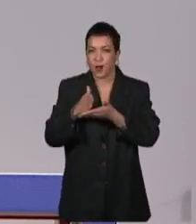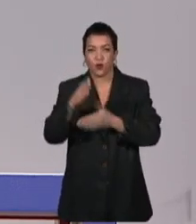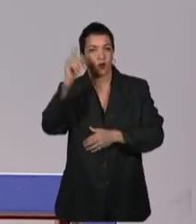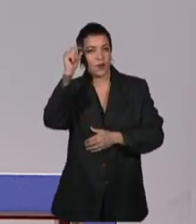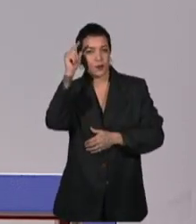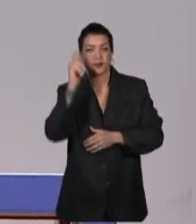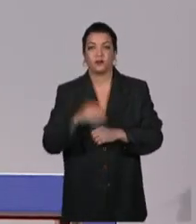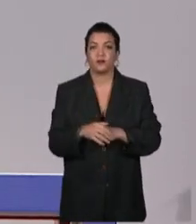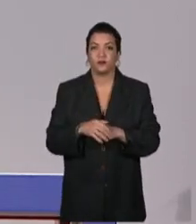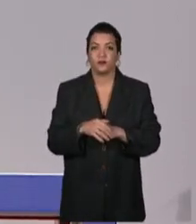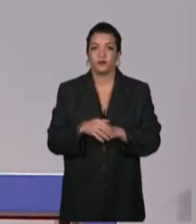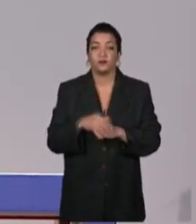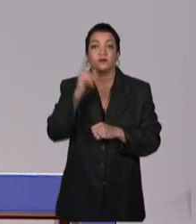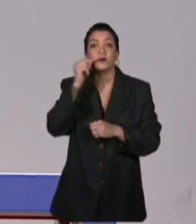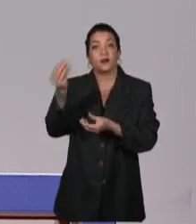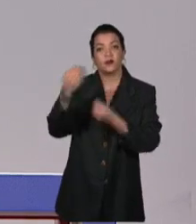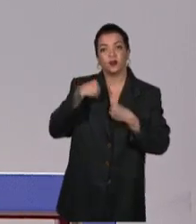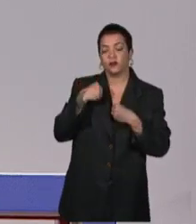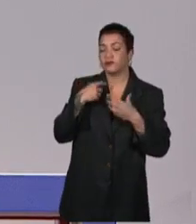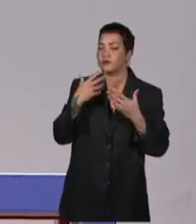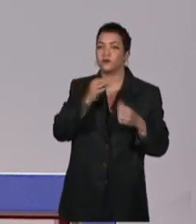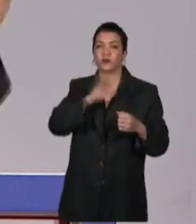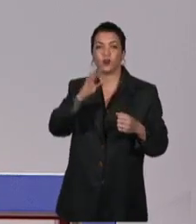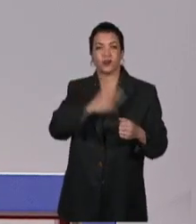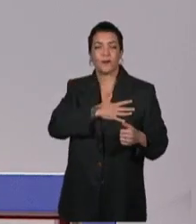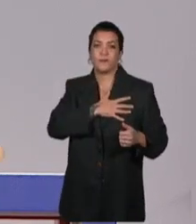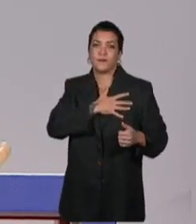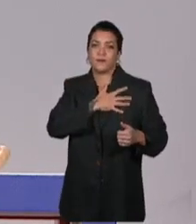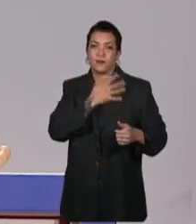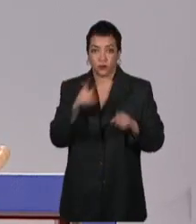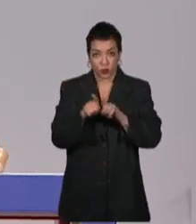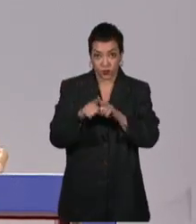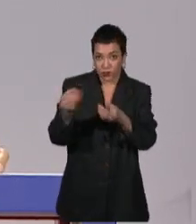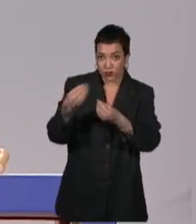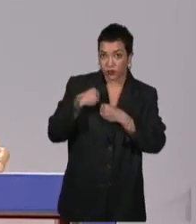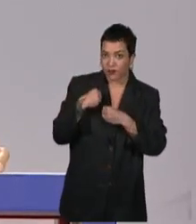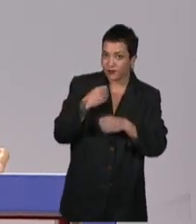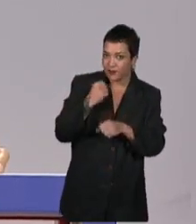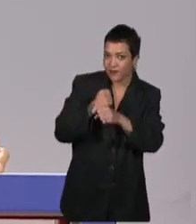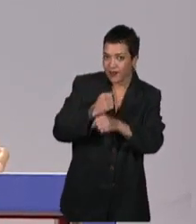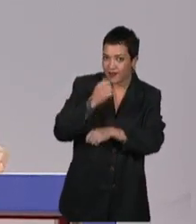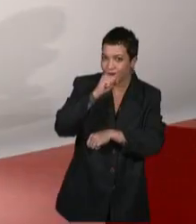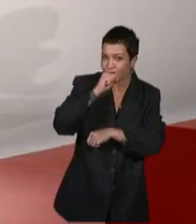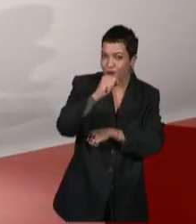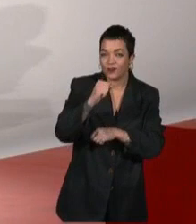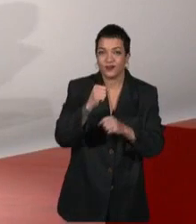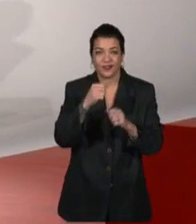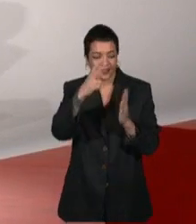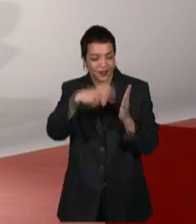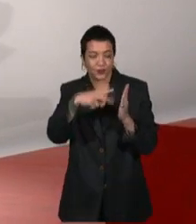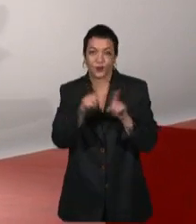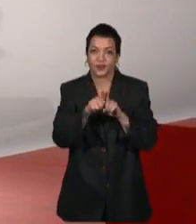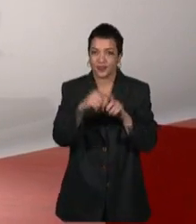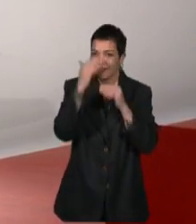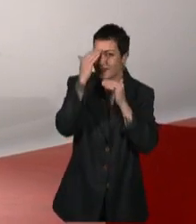donné cet amour de la France, mais aussi le goût du travail et de la lecture. Alors, à cette époque-là, le